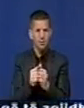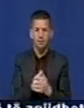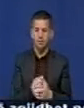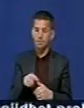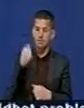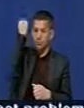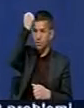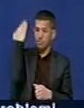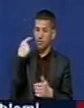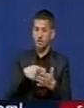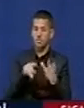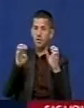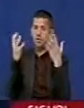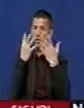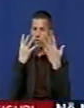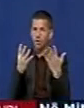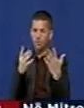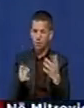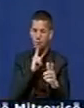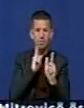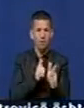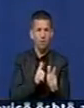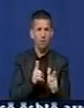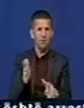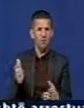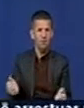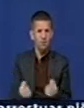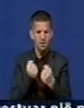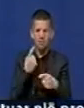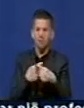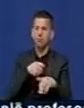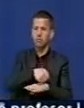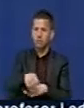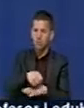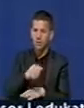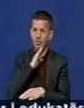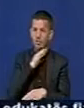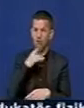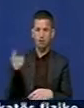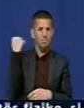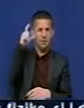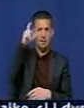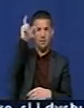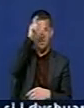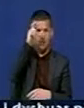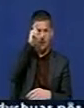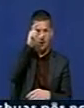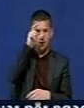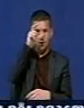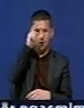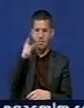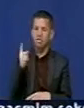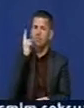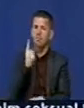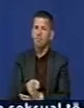Kosova në vitin 99 dolin nga një luftë të mërshme dhe gjenocidi i shkaktuar nga regjimi Beogradit, i cili regjim